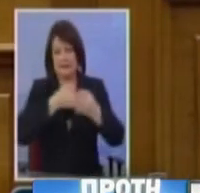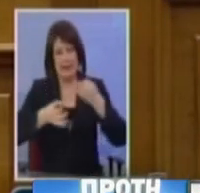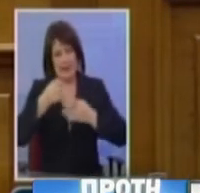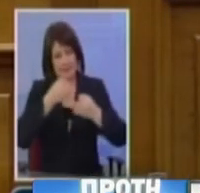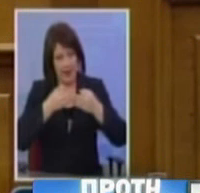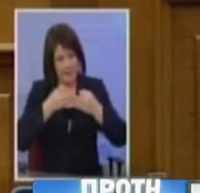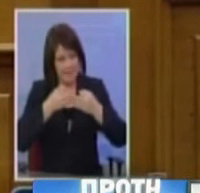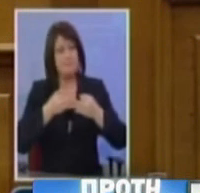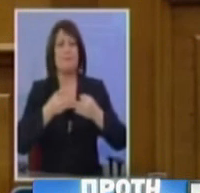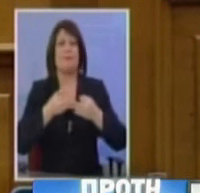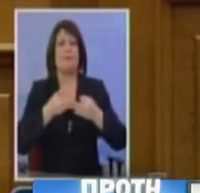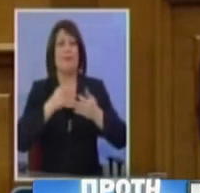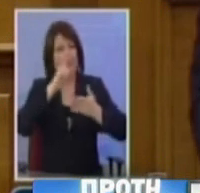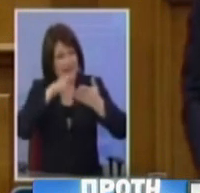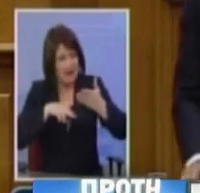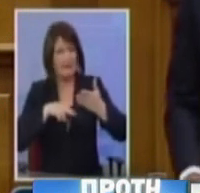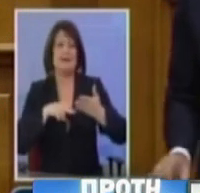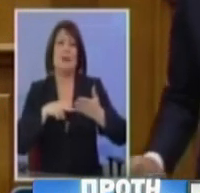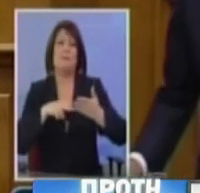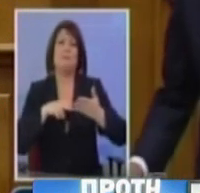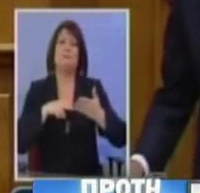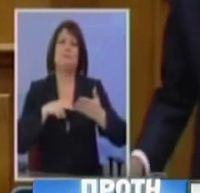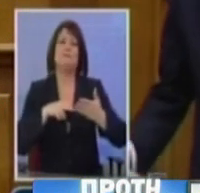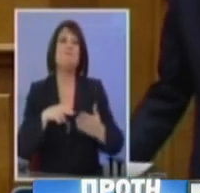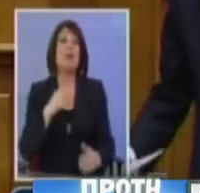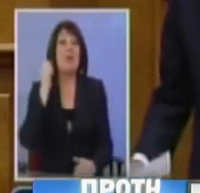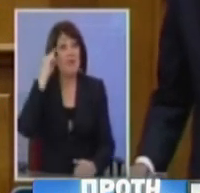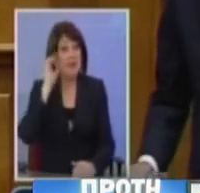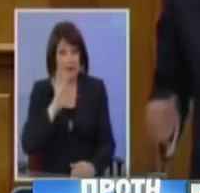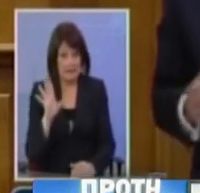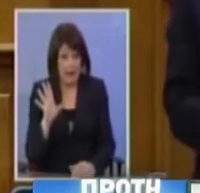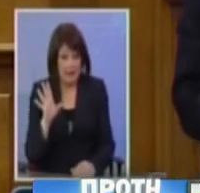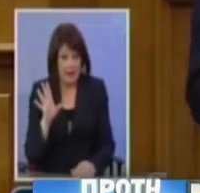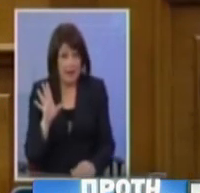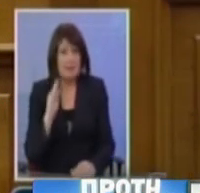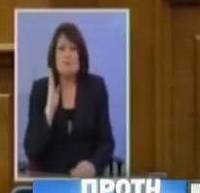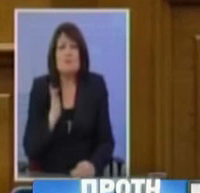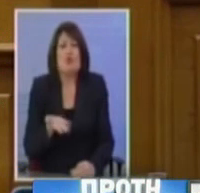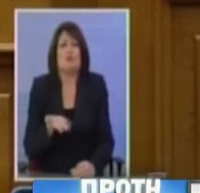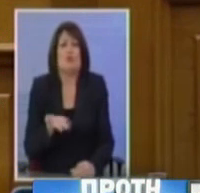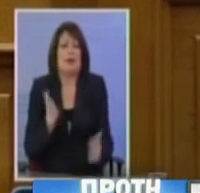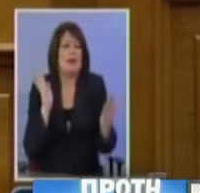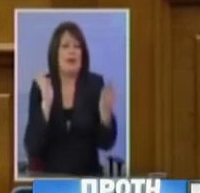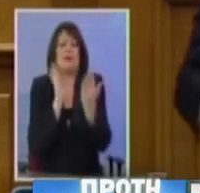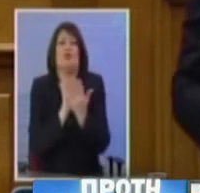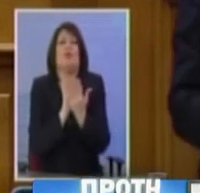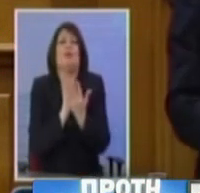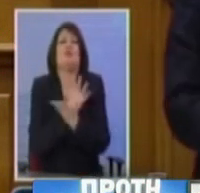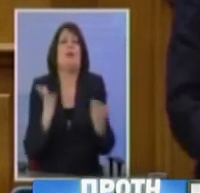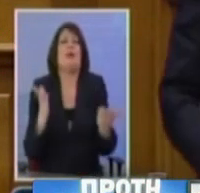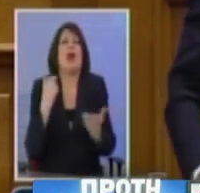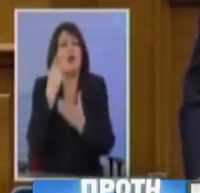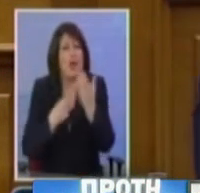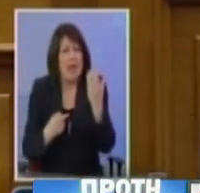στην εισήγησή του και πάλι δεν μπόρεσα να καταλήξω πώς θα μπορέσει να αντιμετωπιστεί το συγκεκριμένο τεράστιο έλλειμμα το